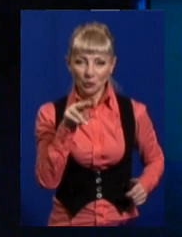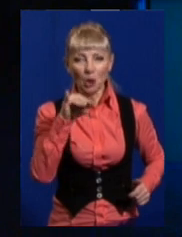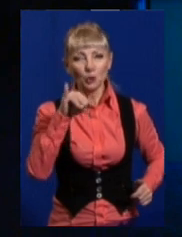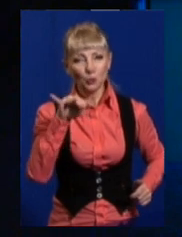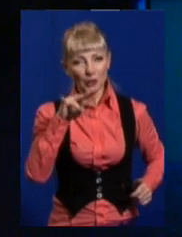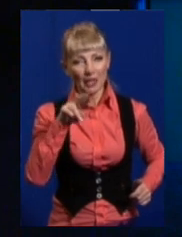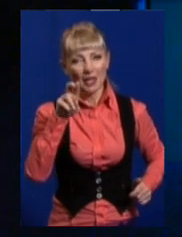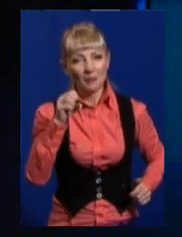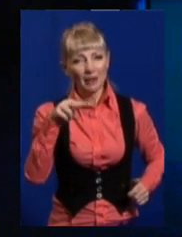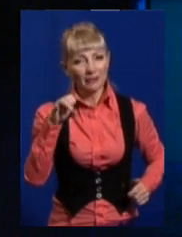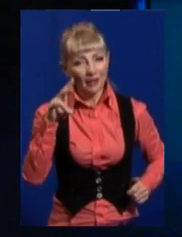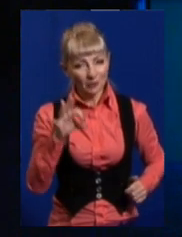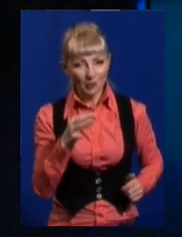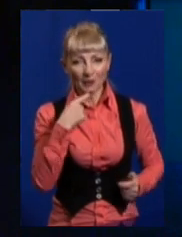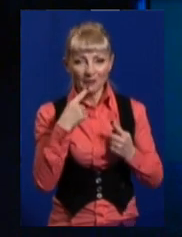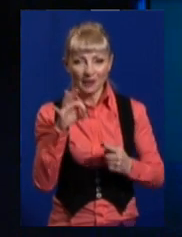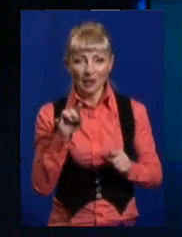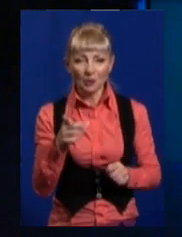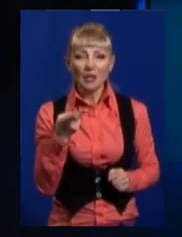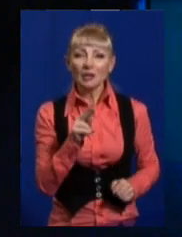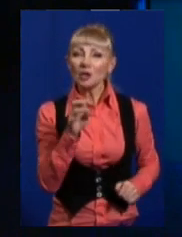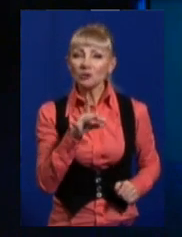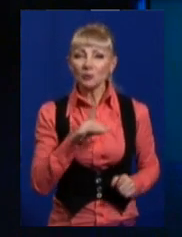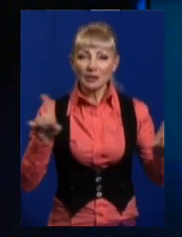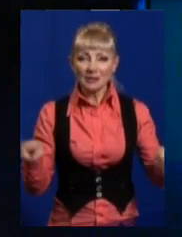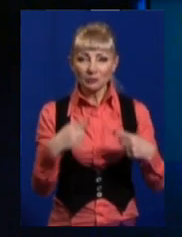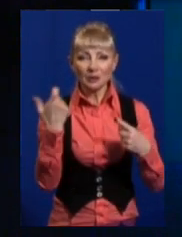говорили про те, для чого була створена у